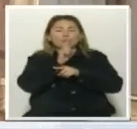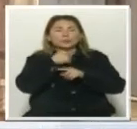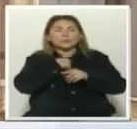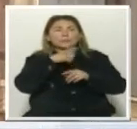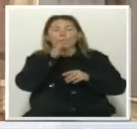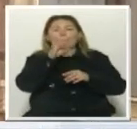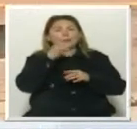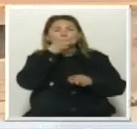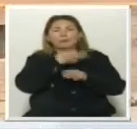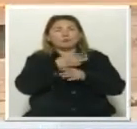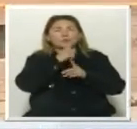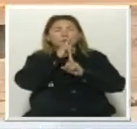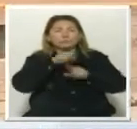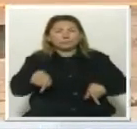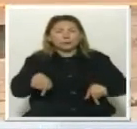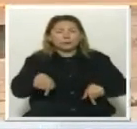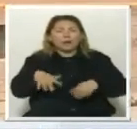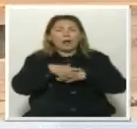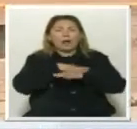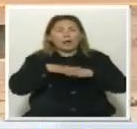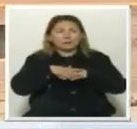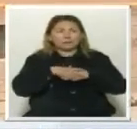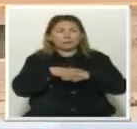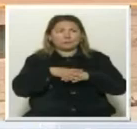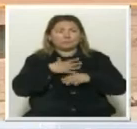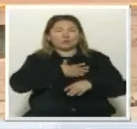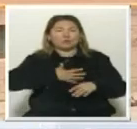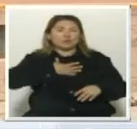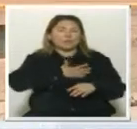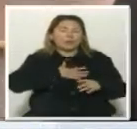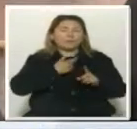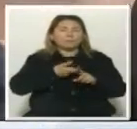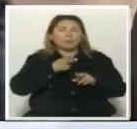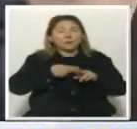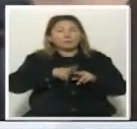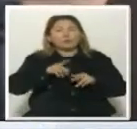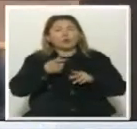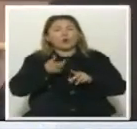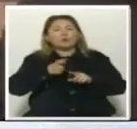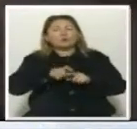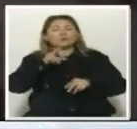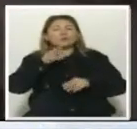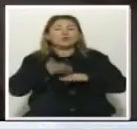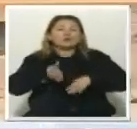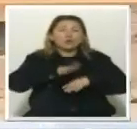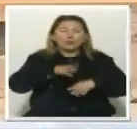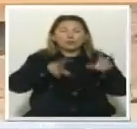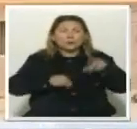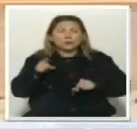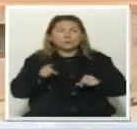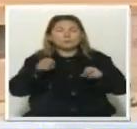АОС жауап бермейді. Халықтың мойнына болып тұр. Сол өте қиын болып тұр. Өзіміз